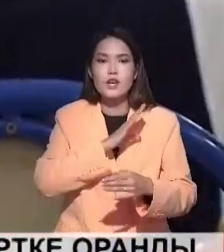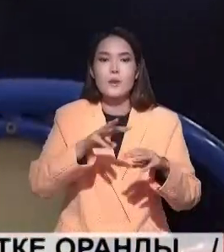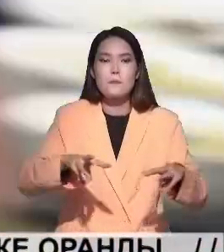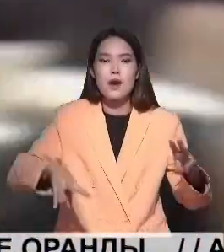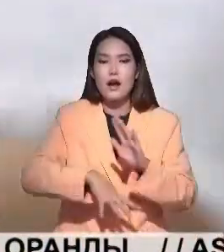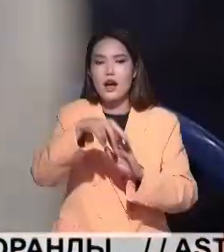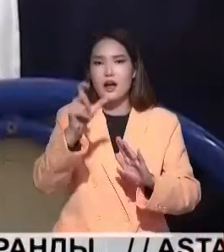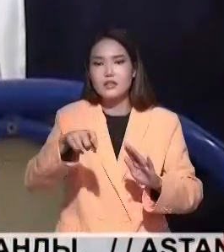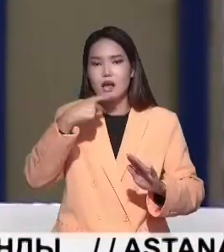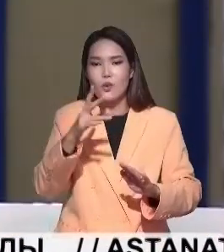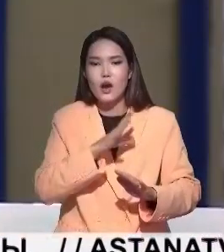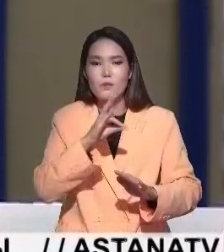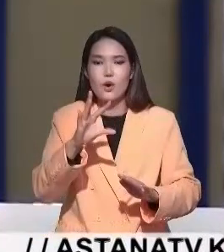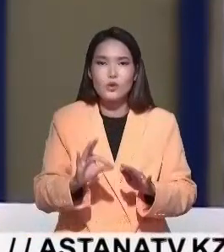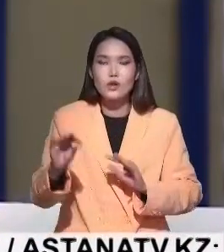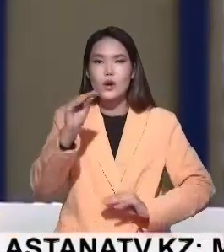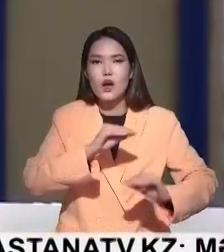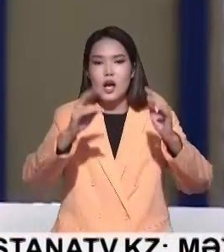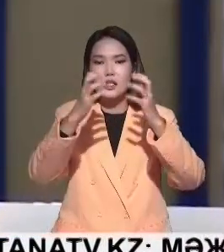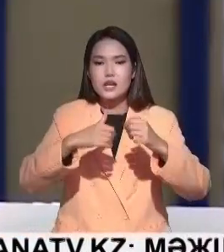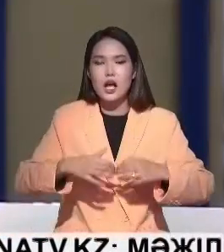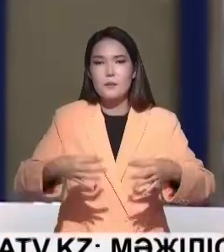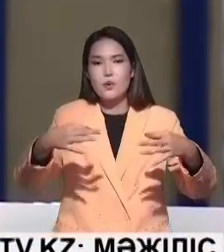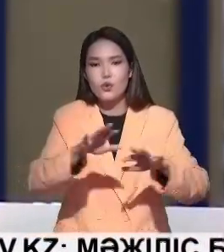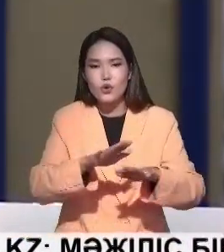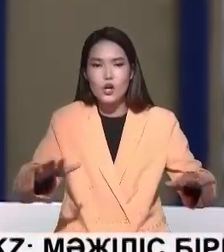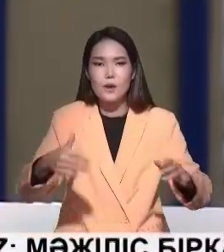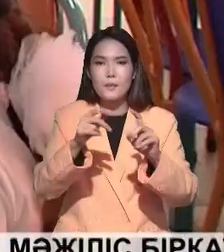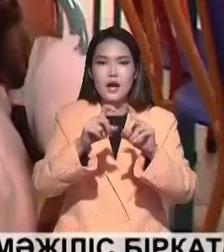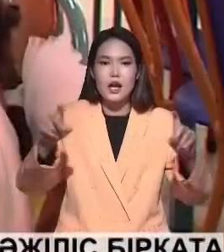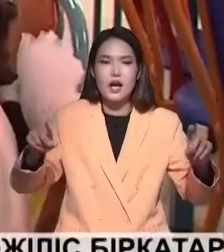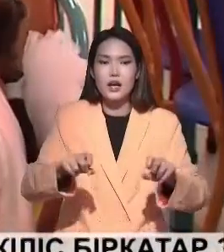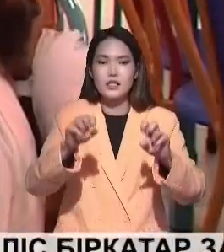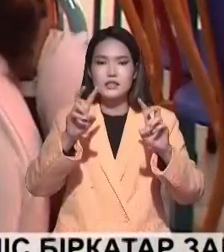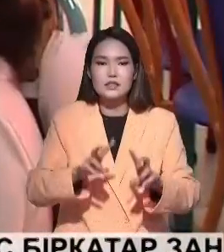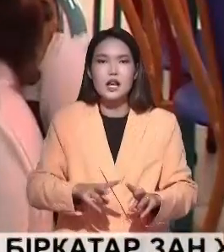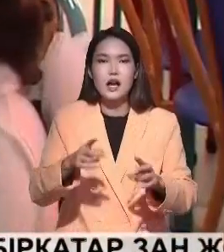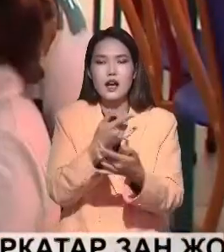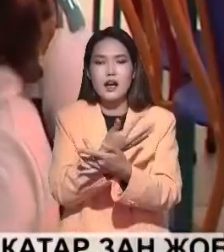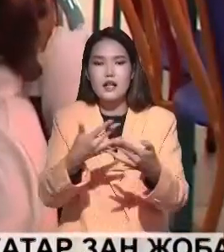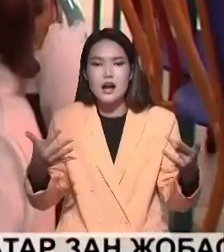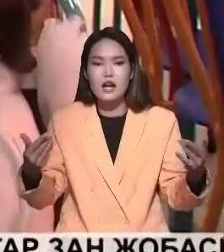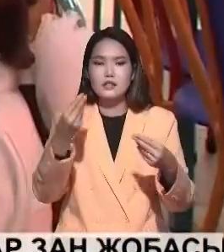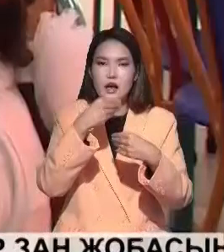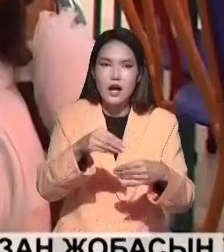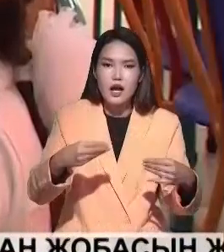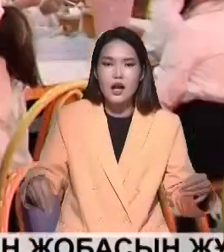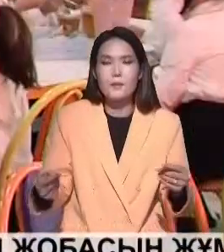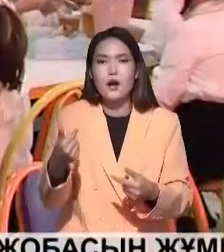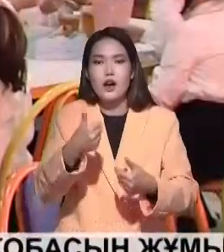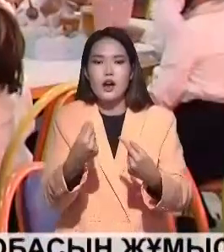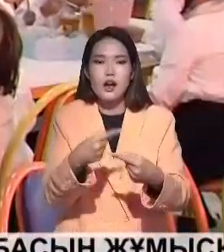айтты. Бірақ бұл салада монополияға жол бермес үшін мектептерге арналған тендерлерге ашықтық пен